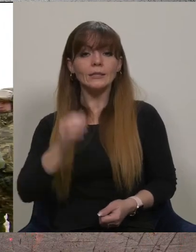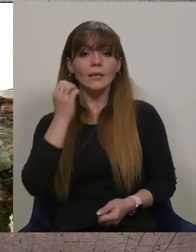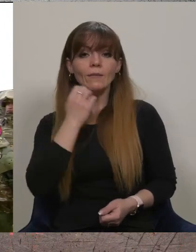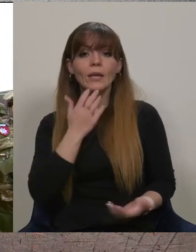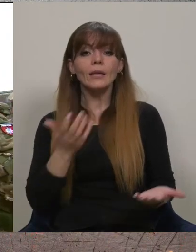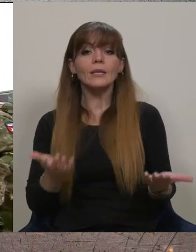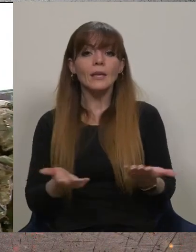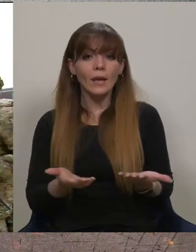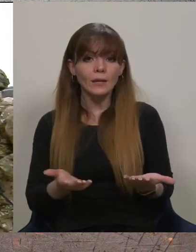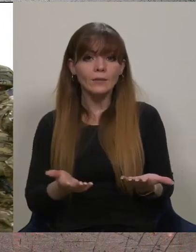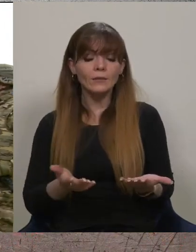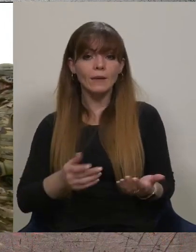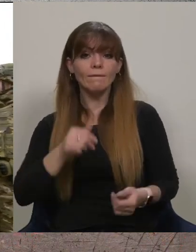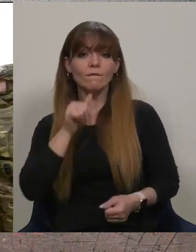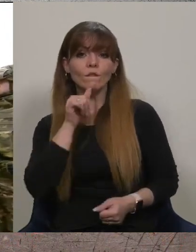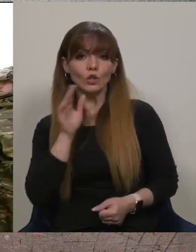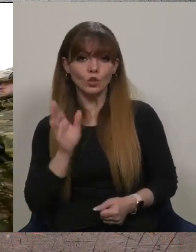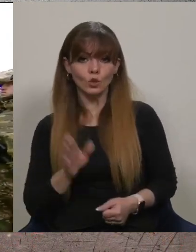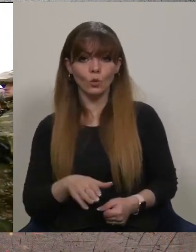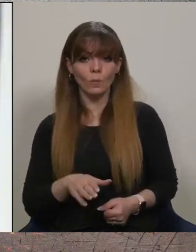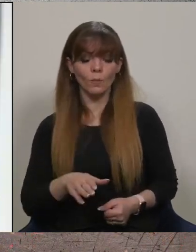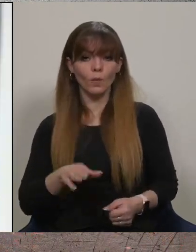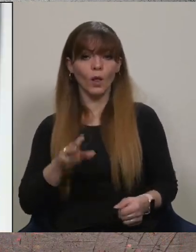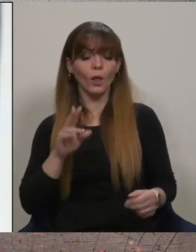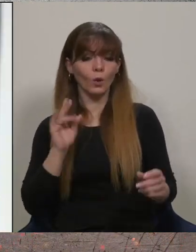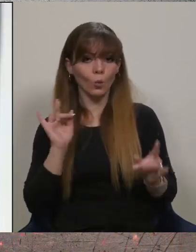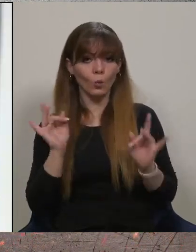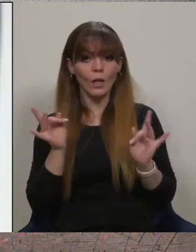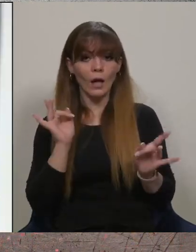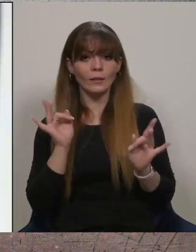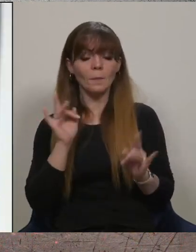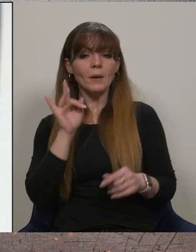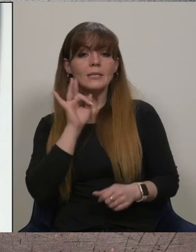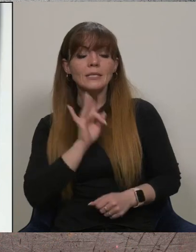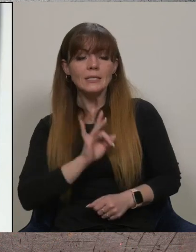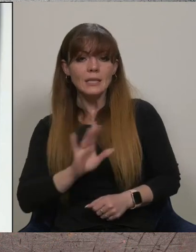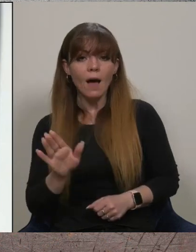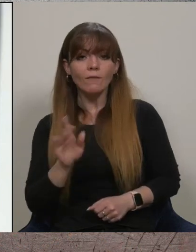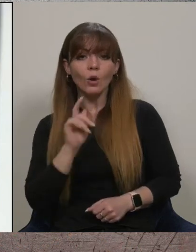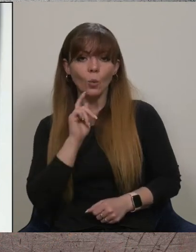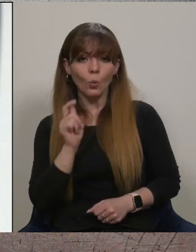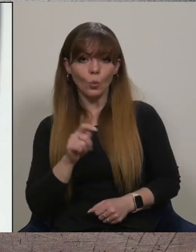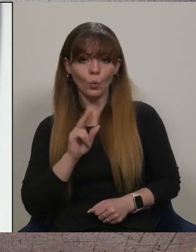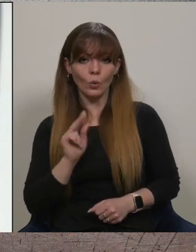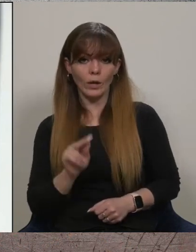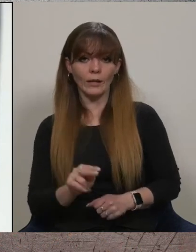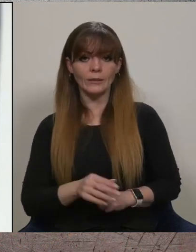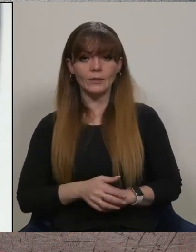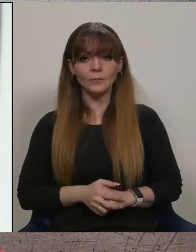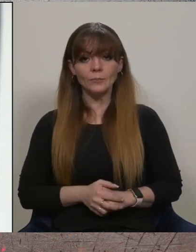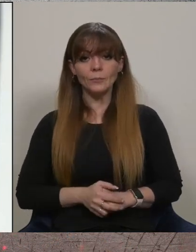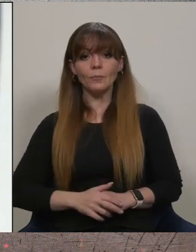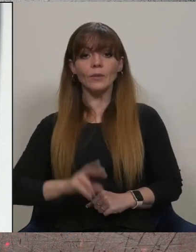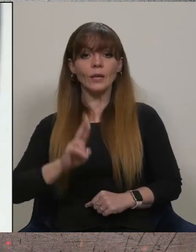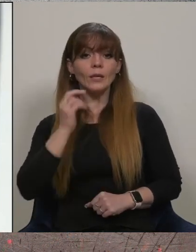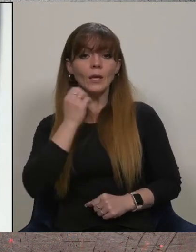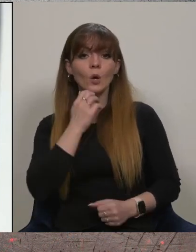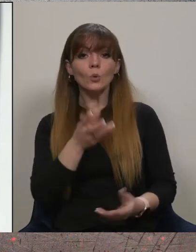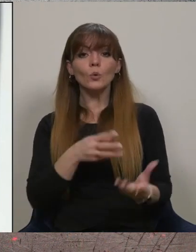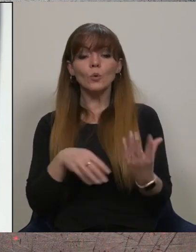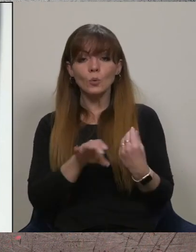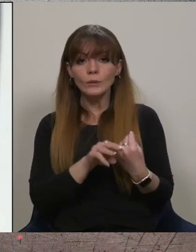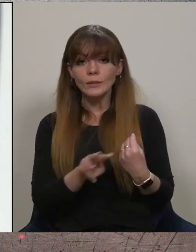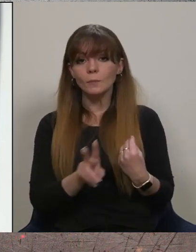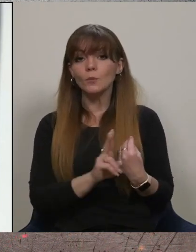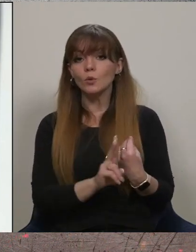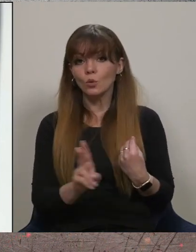якій вічно лунатиме слава Україні. І я дякую всім, хто